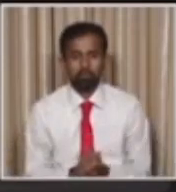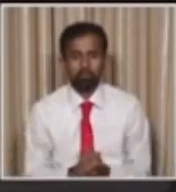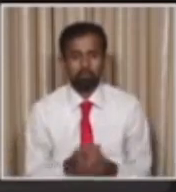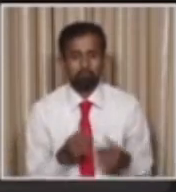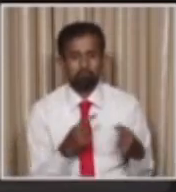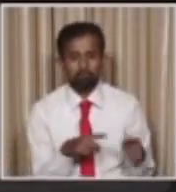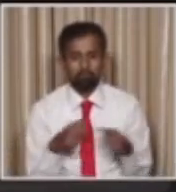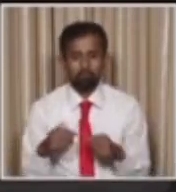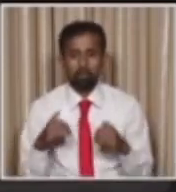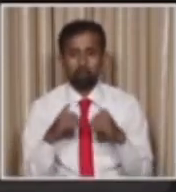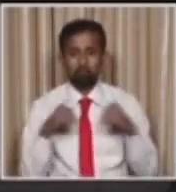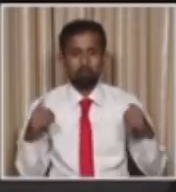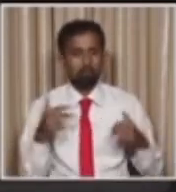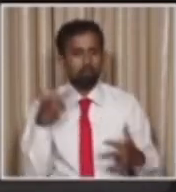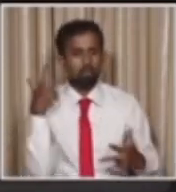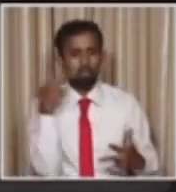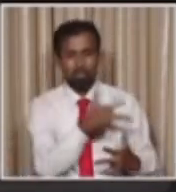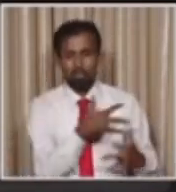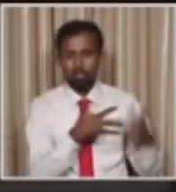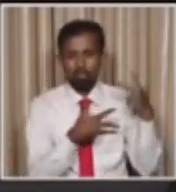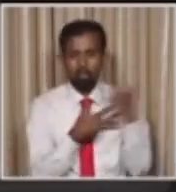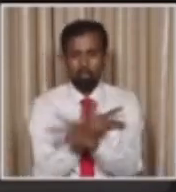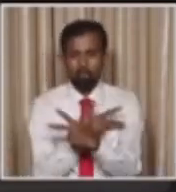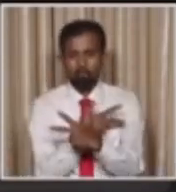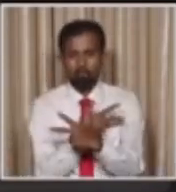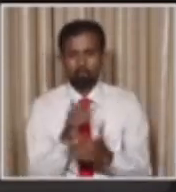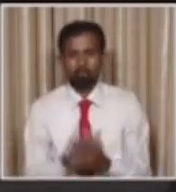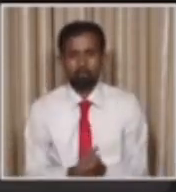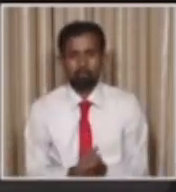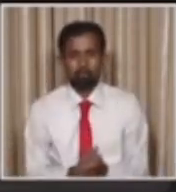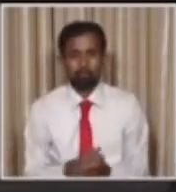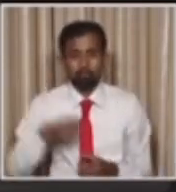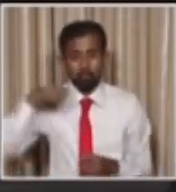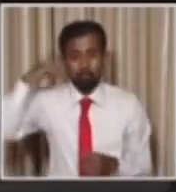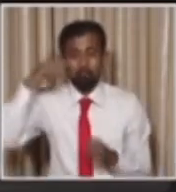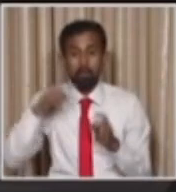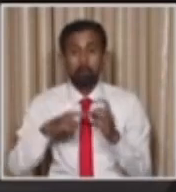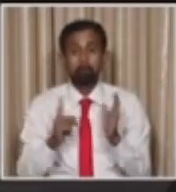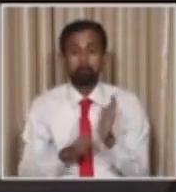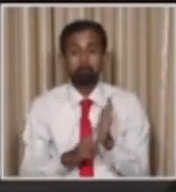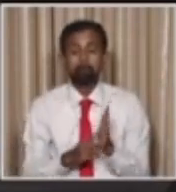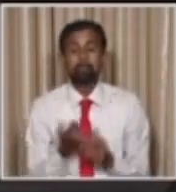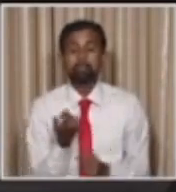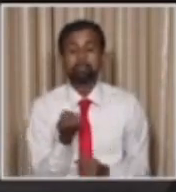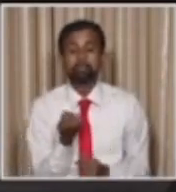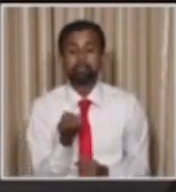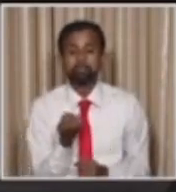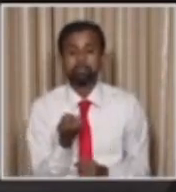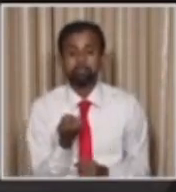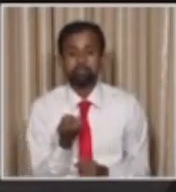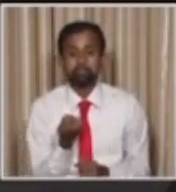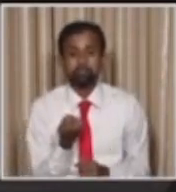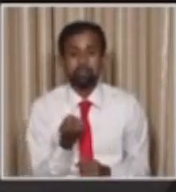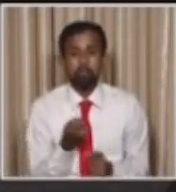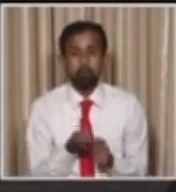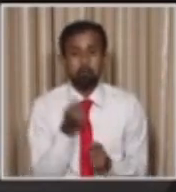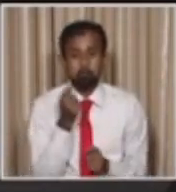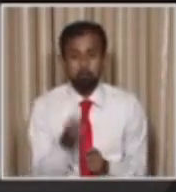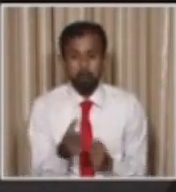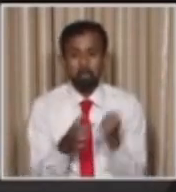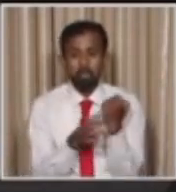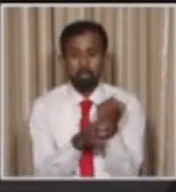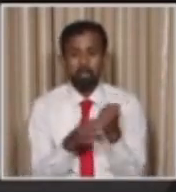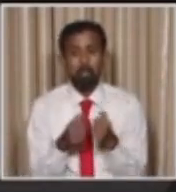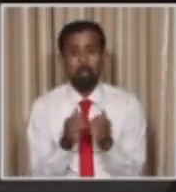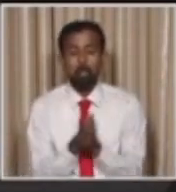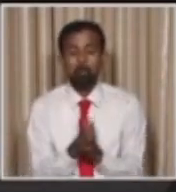නොඑක ආකාර දෙපැත්තට බැන ගන්න අපේ විදුලිය බිල කීයද මේ පාර්ලිමේන්තුවේ? අයි පඩි නඩි වැටුප් දීමනා කීයද